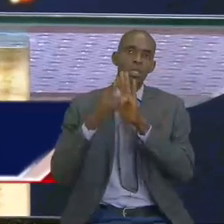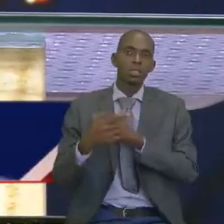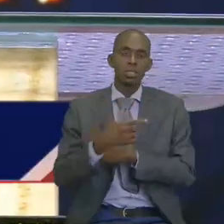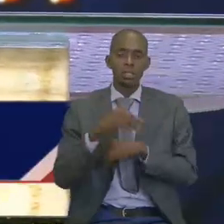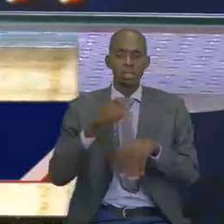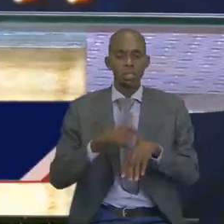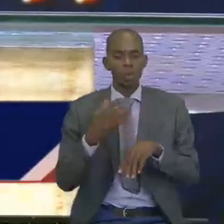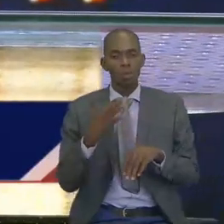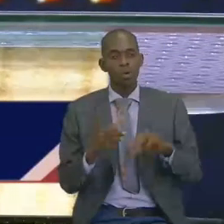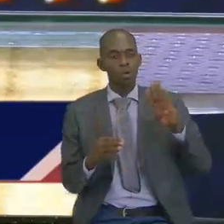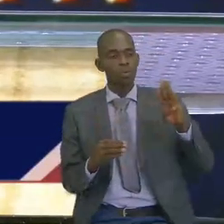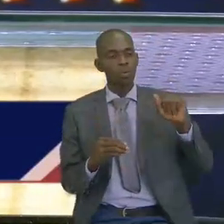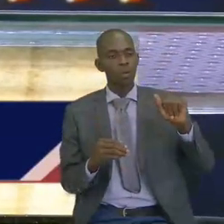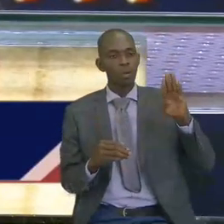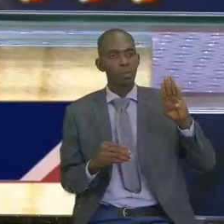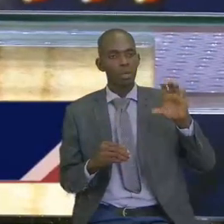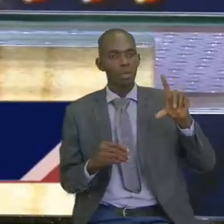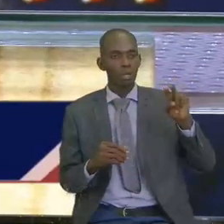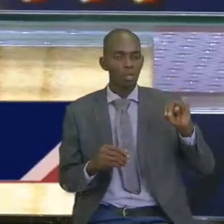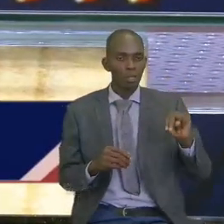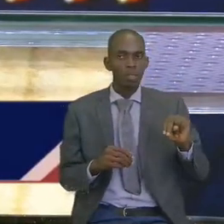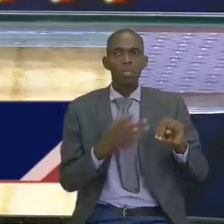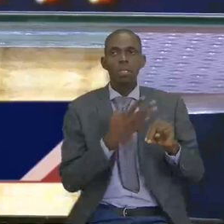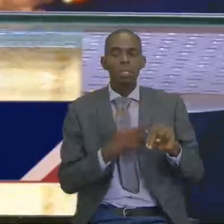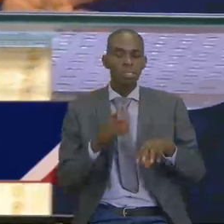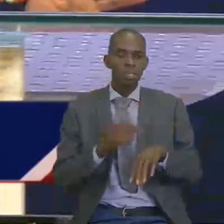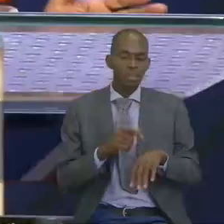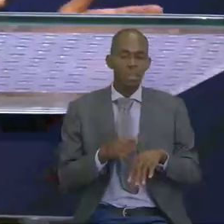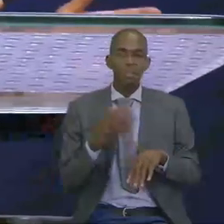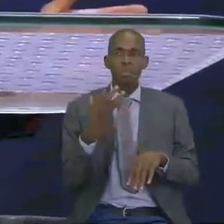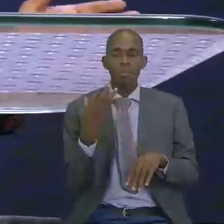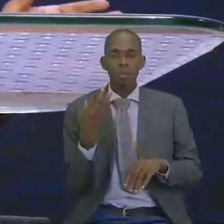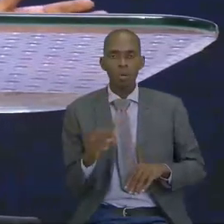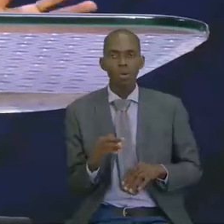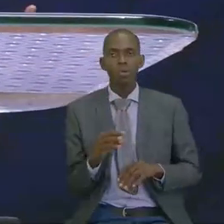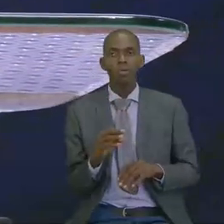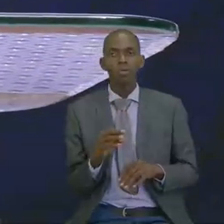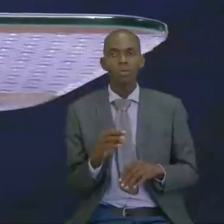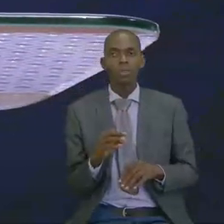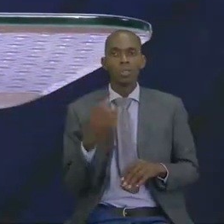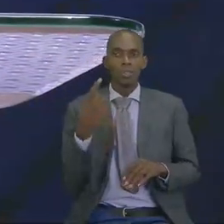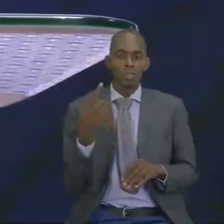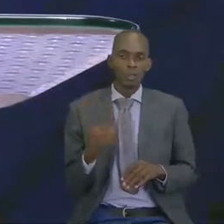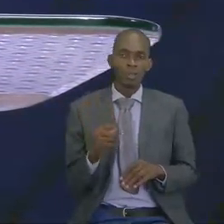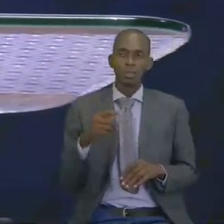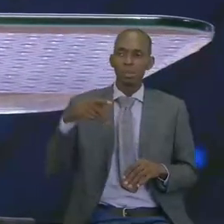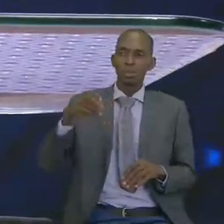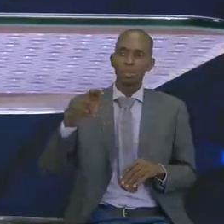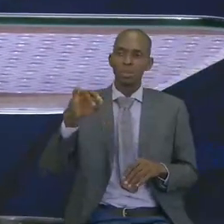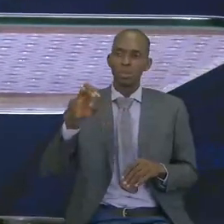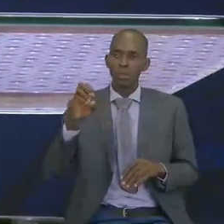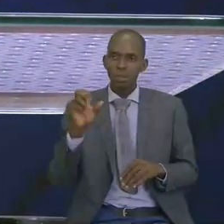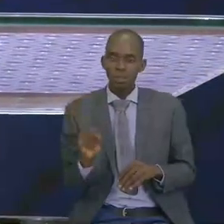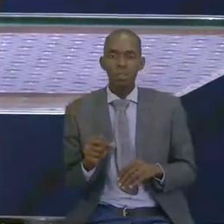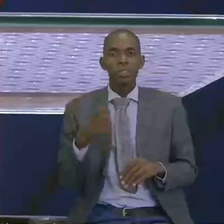Babylone et puis le temps de l'empire de la pire médo-perse, le temps de la